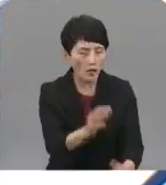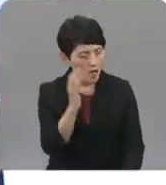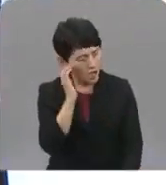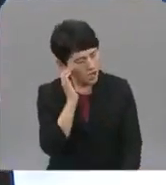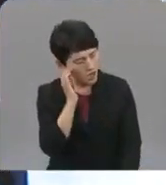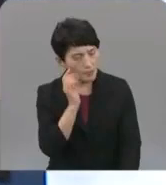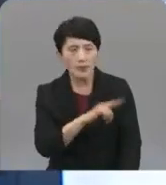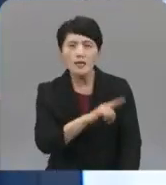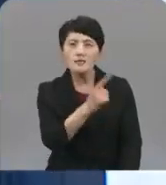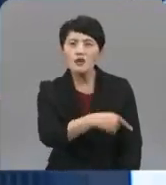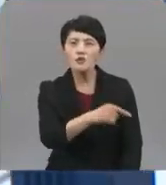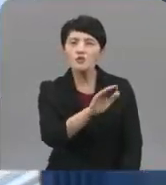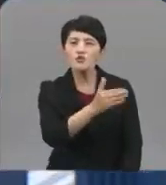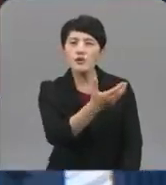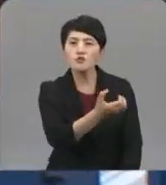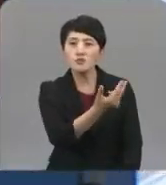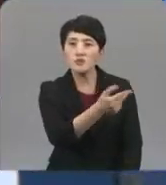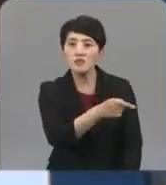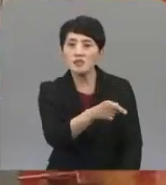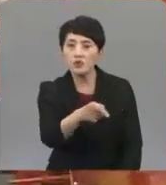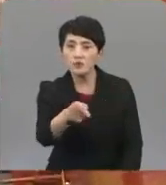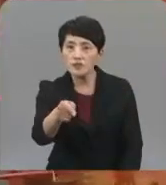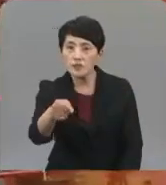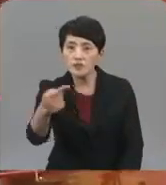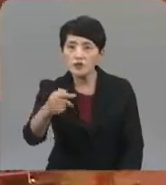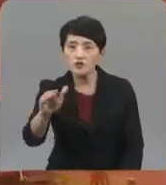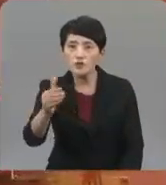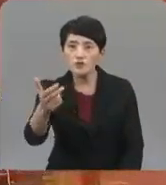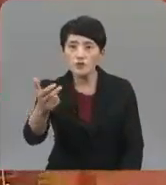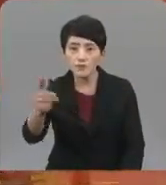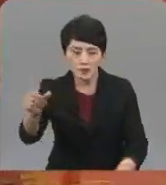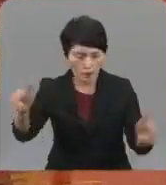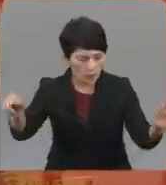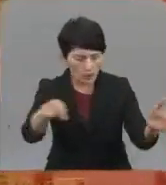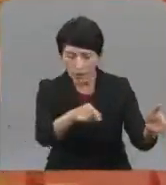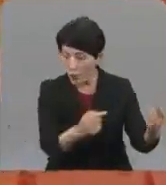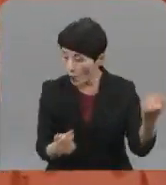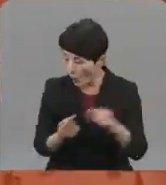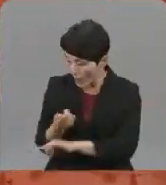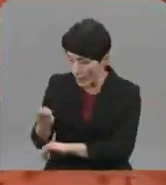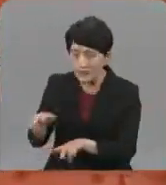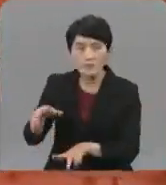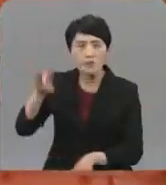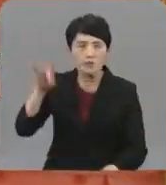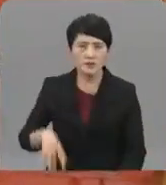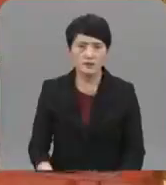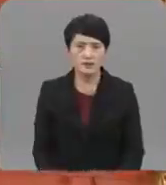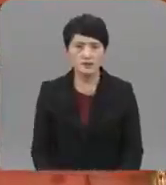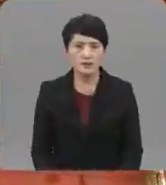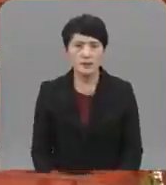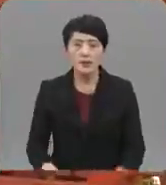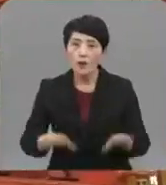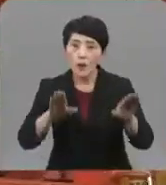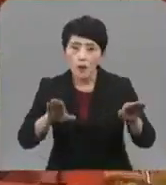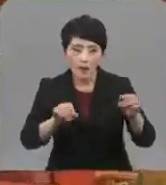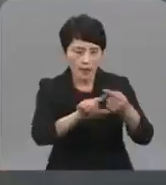滑。按照出口对象国划分，对最大贸易对象国中国的出口额减